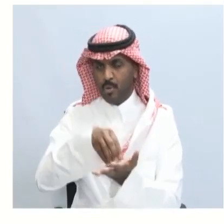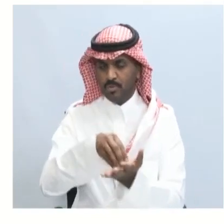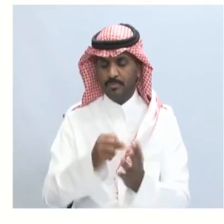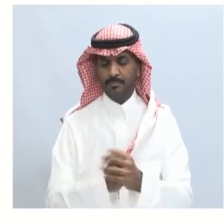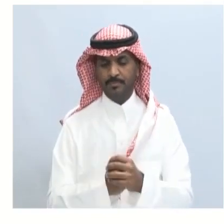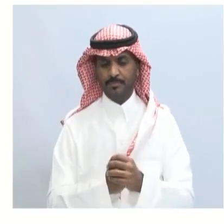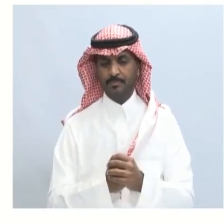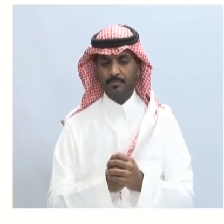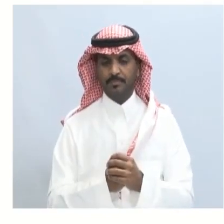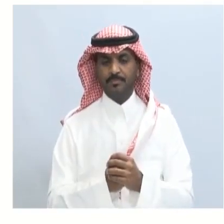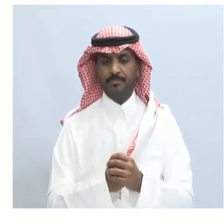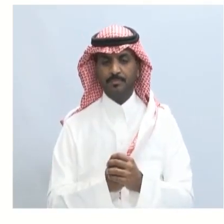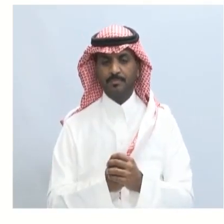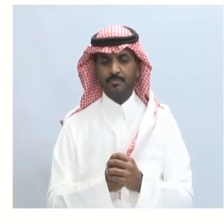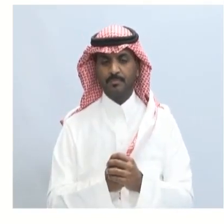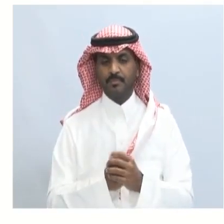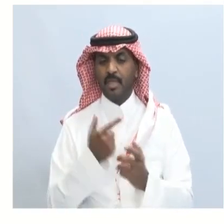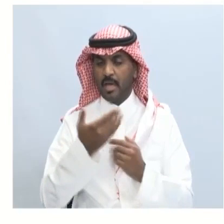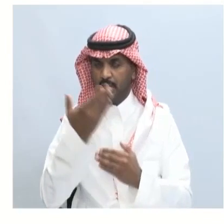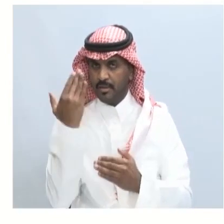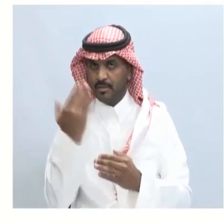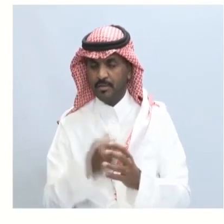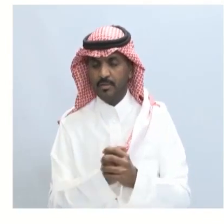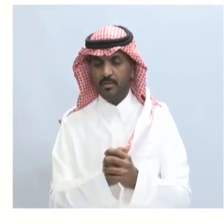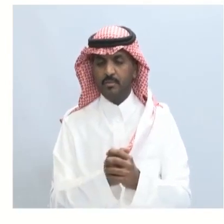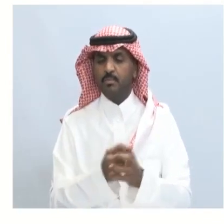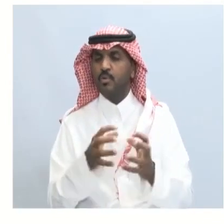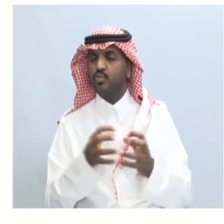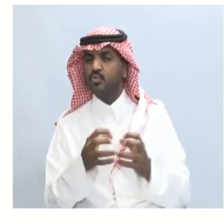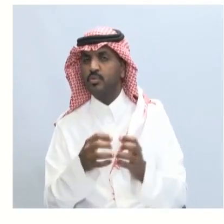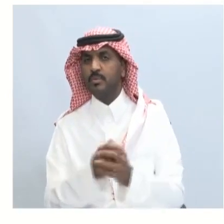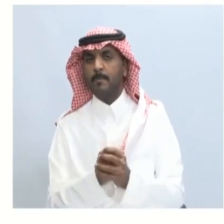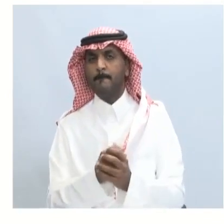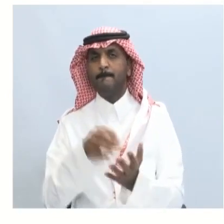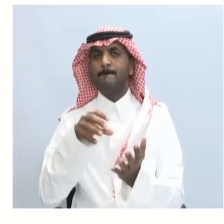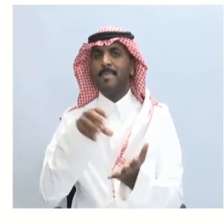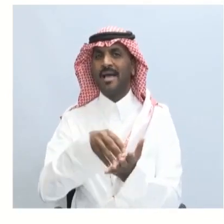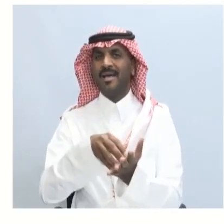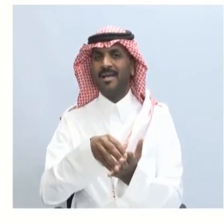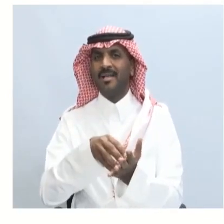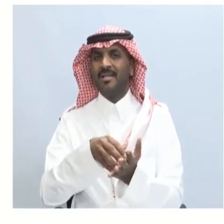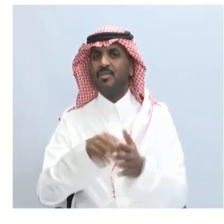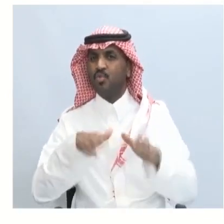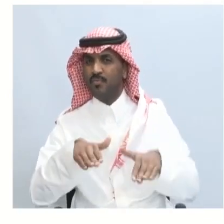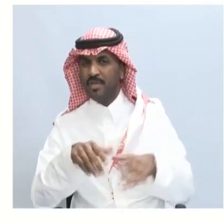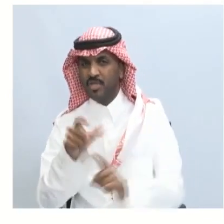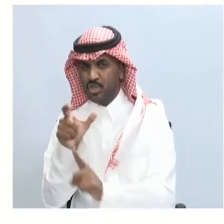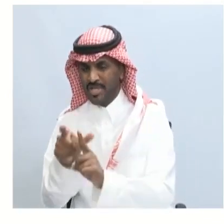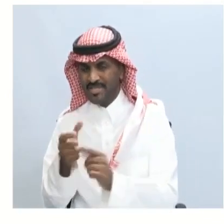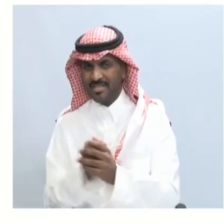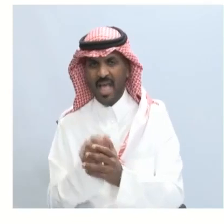الموطن فيما ذكرنا ان الموطن يقصد به المكان الذي يقيم فيه الشخص